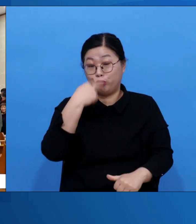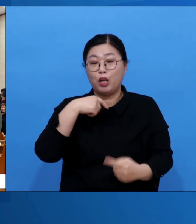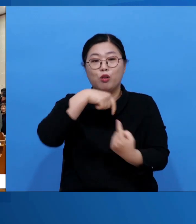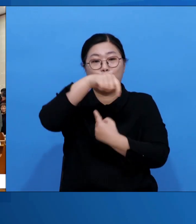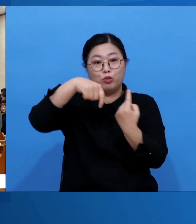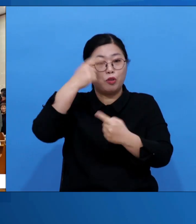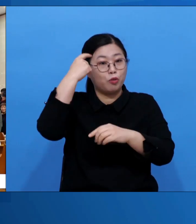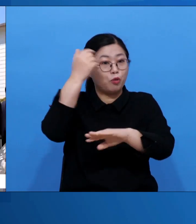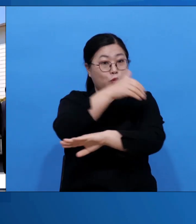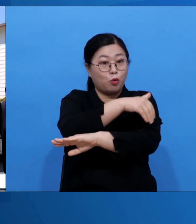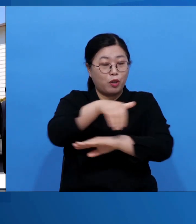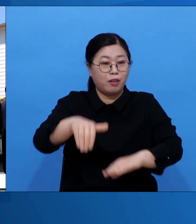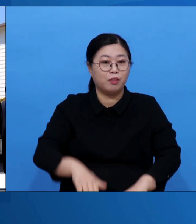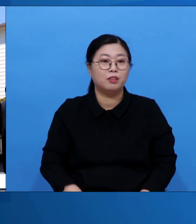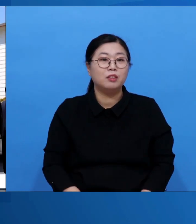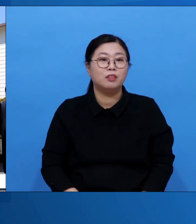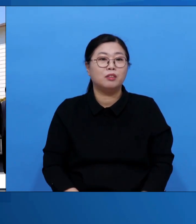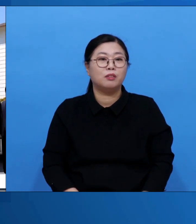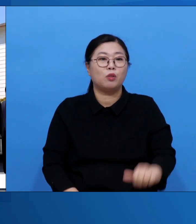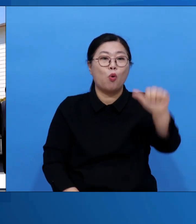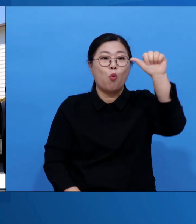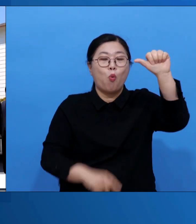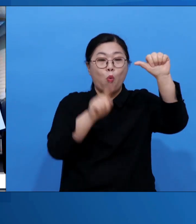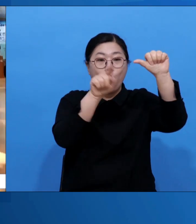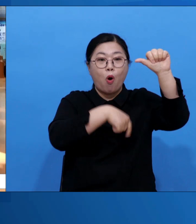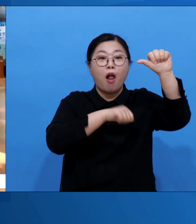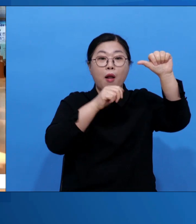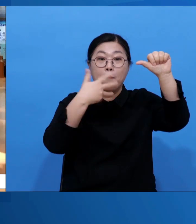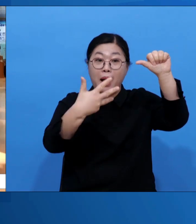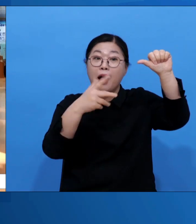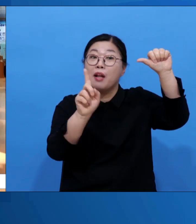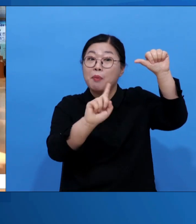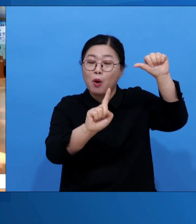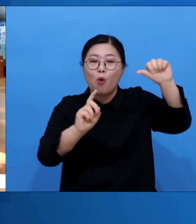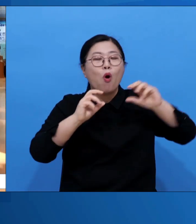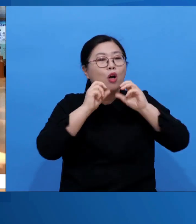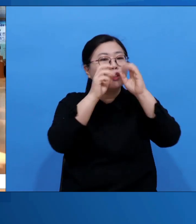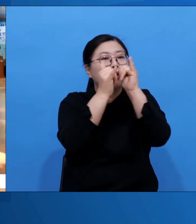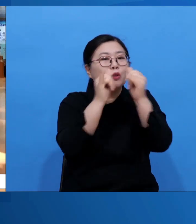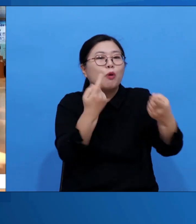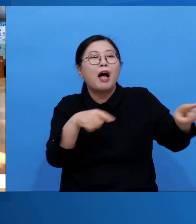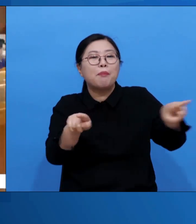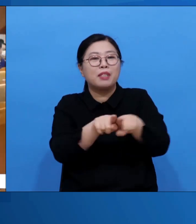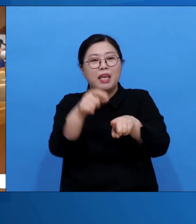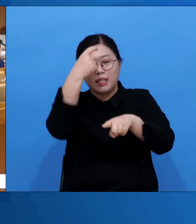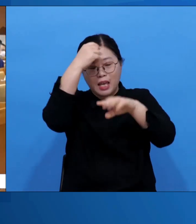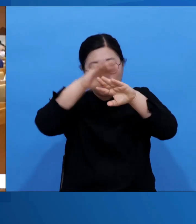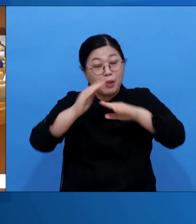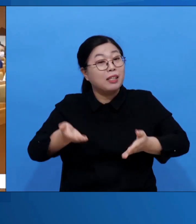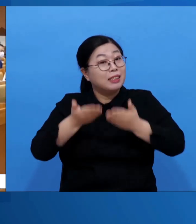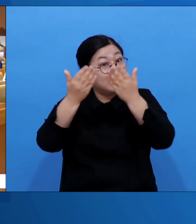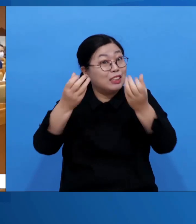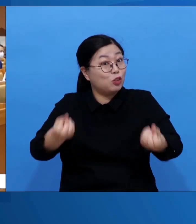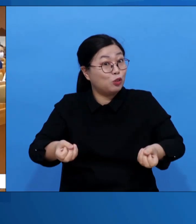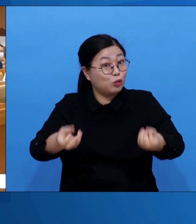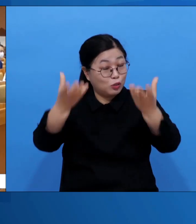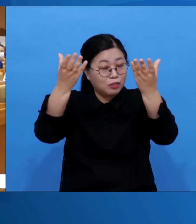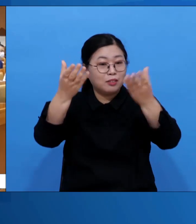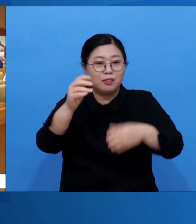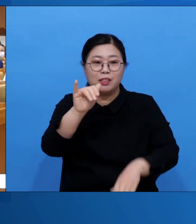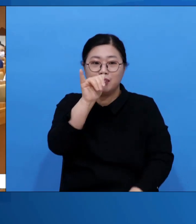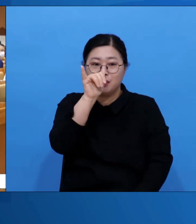주일엔 모든 교회가 선교사와 함께 예배드리는 개교회 선교축제가 열립니다. 등록은 선교사와